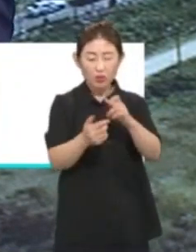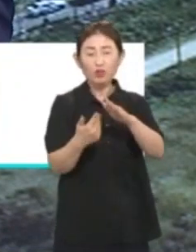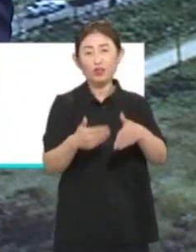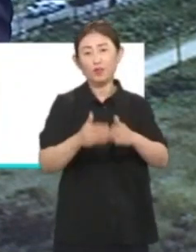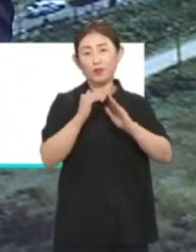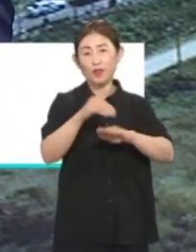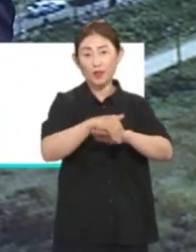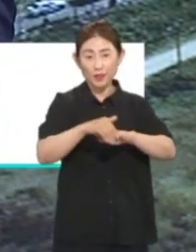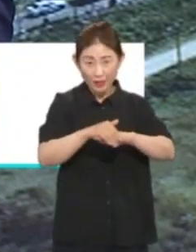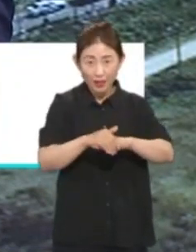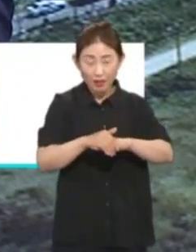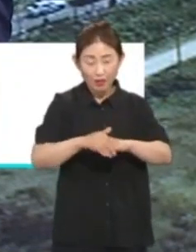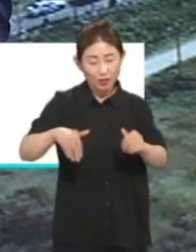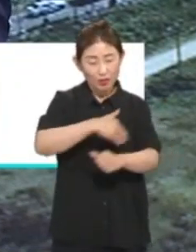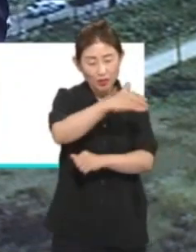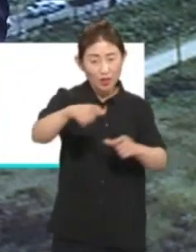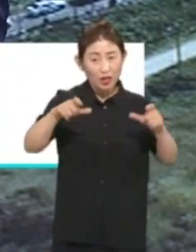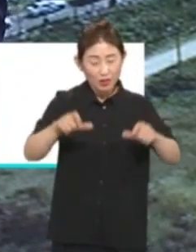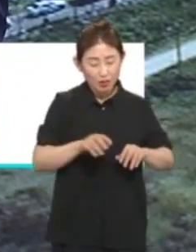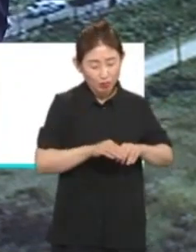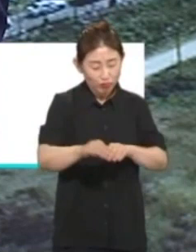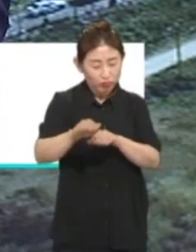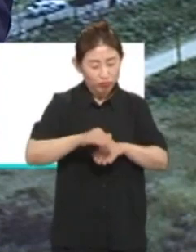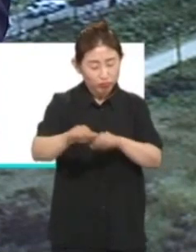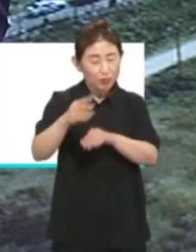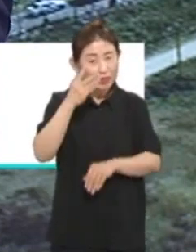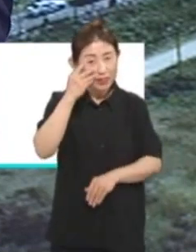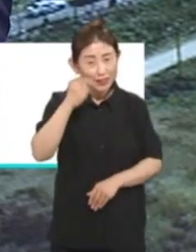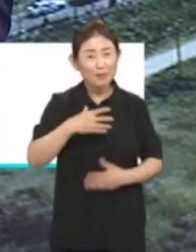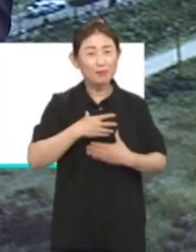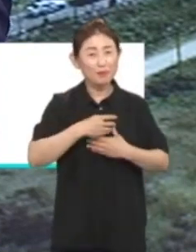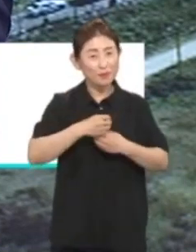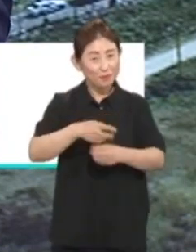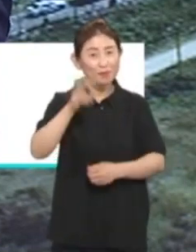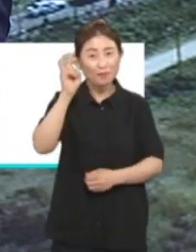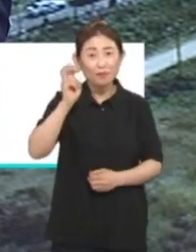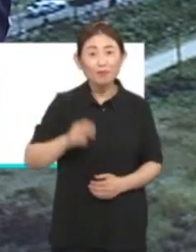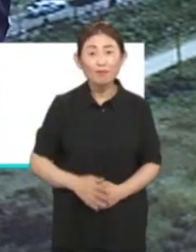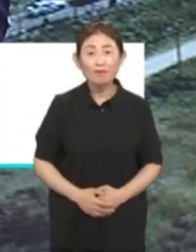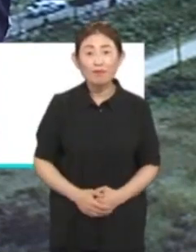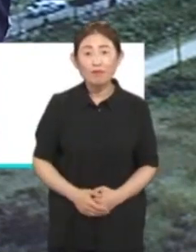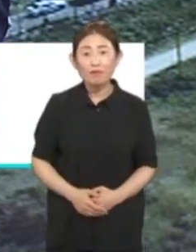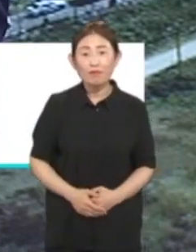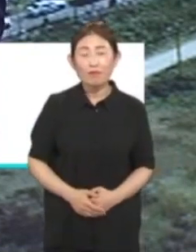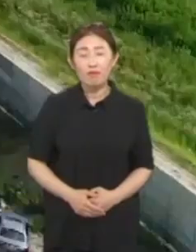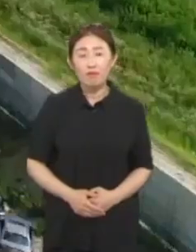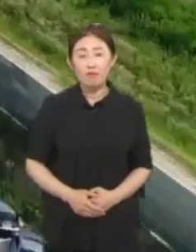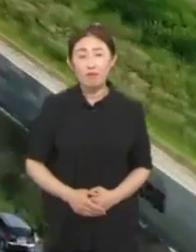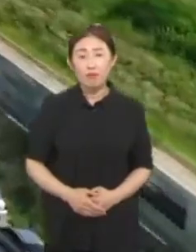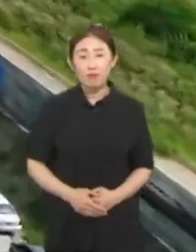대전 서남북권의 교통 여건이 빠르게 개선되고 있습니다. 노동현 기자의 보도입니다.